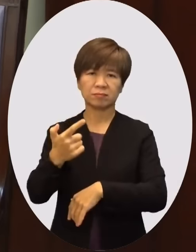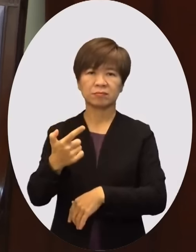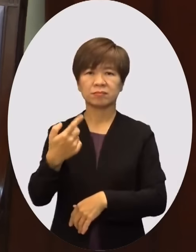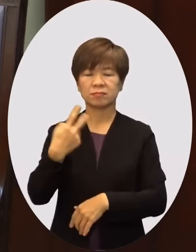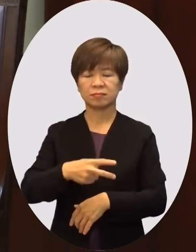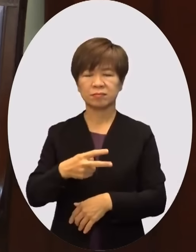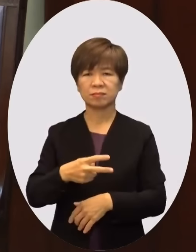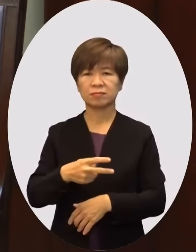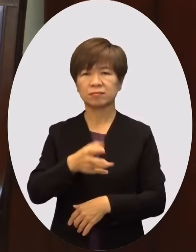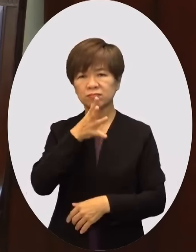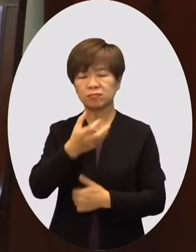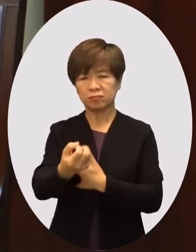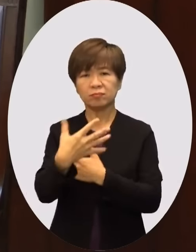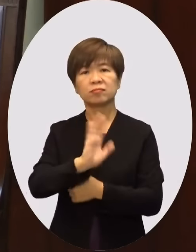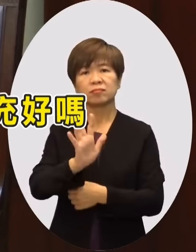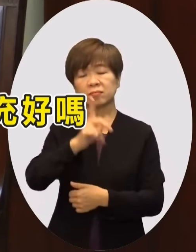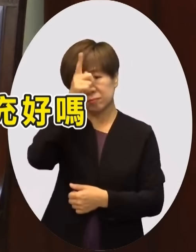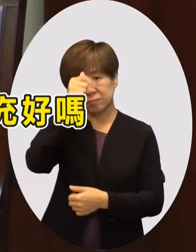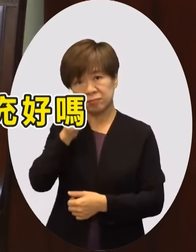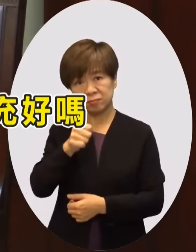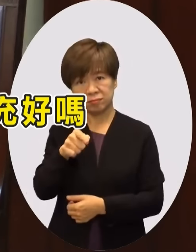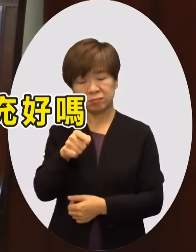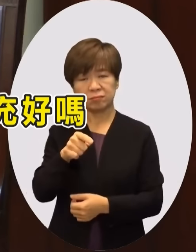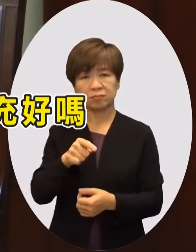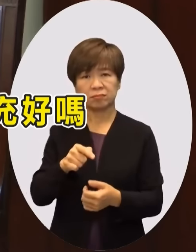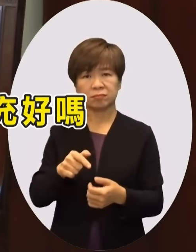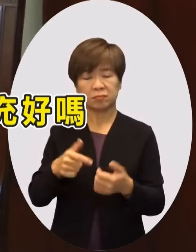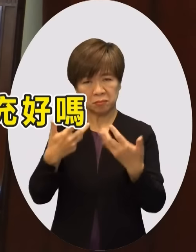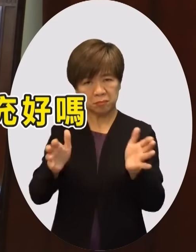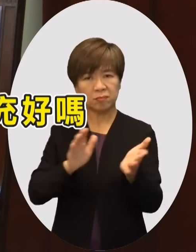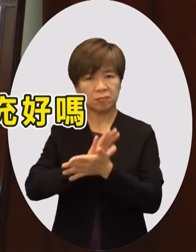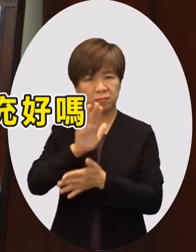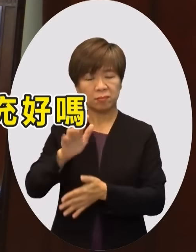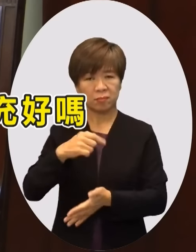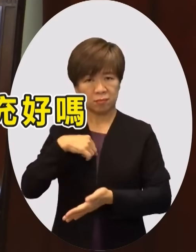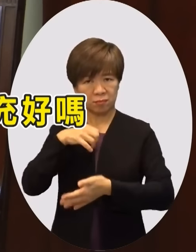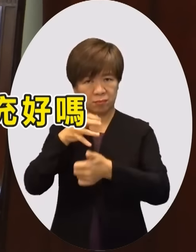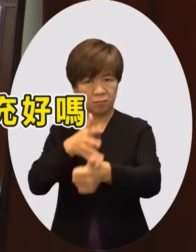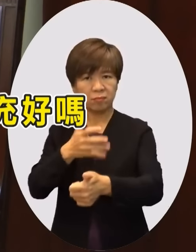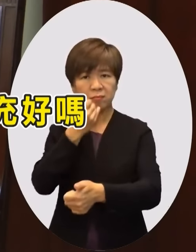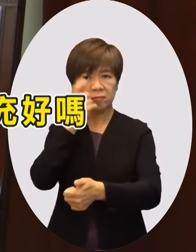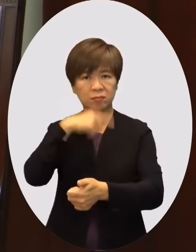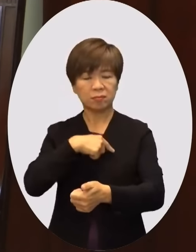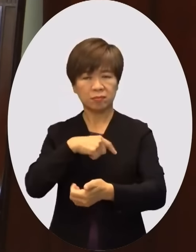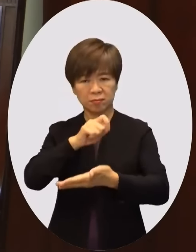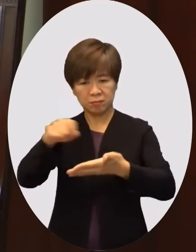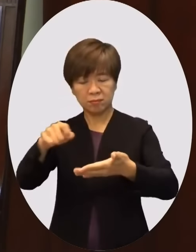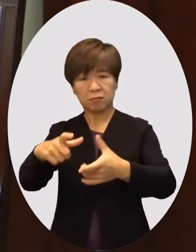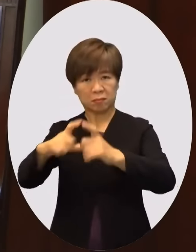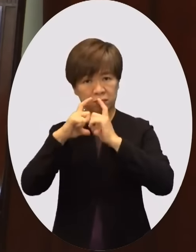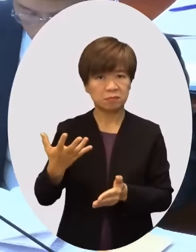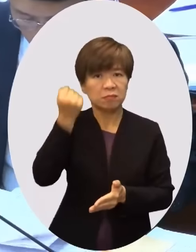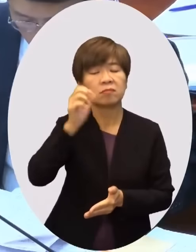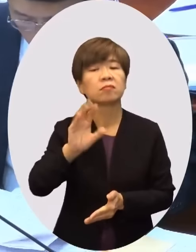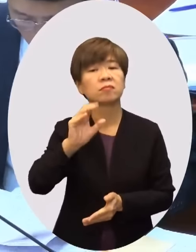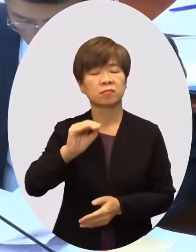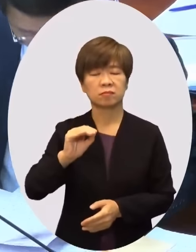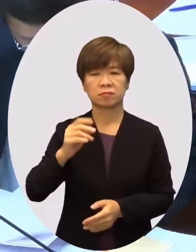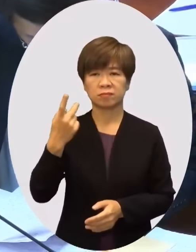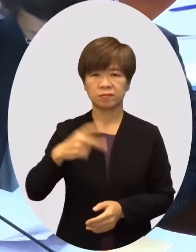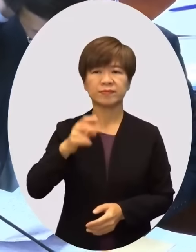口头说明。那是不是黄委员你会后啊，针对我问的问题啊，再用书状来补充好吗？好，麻烦你，谢谢。 那么